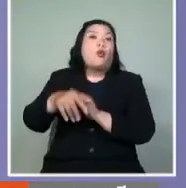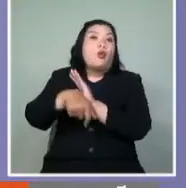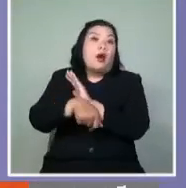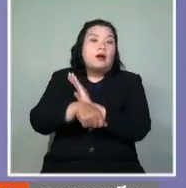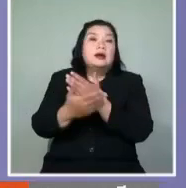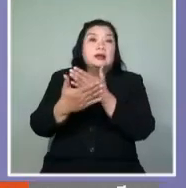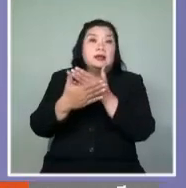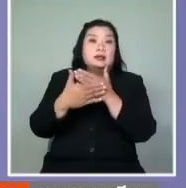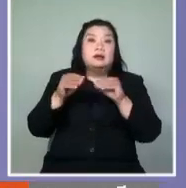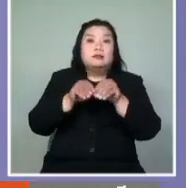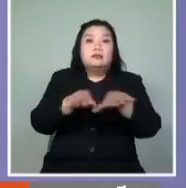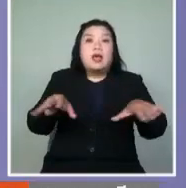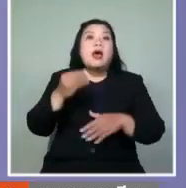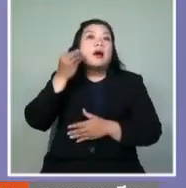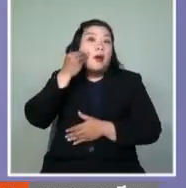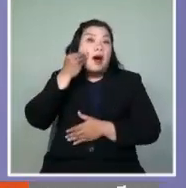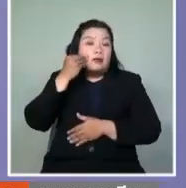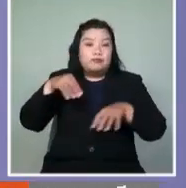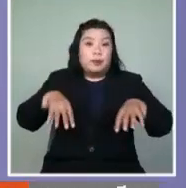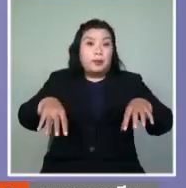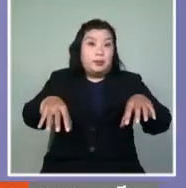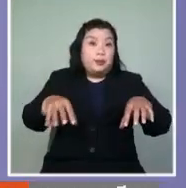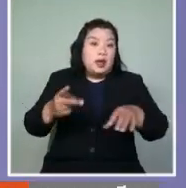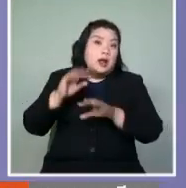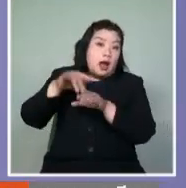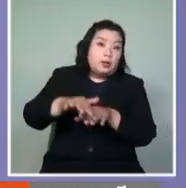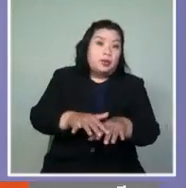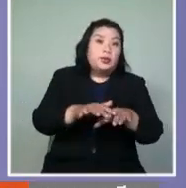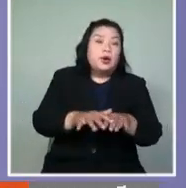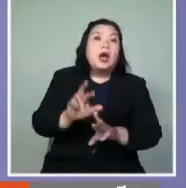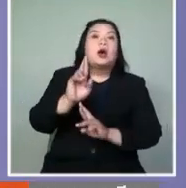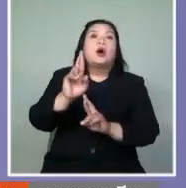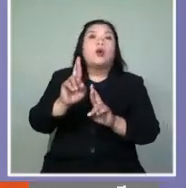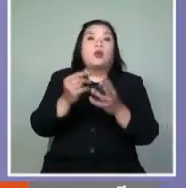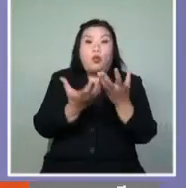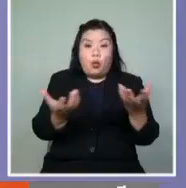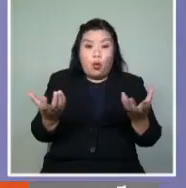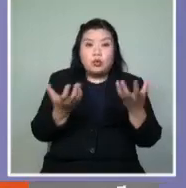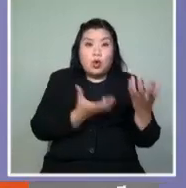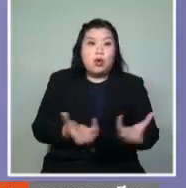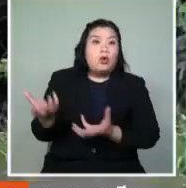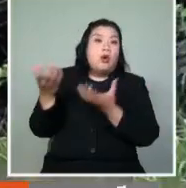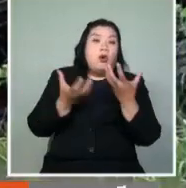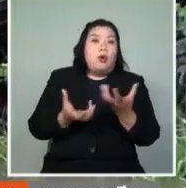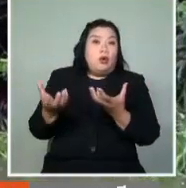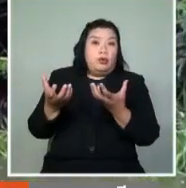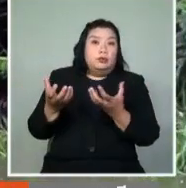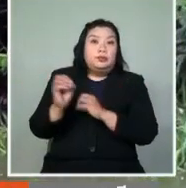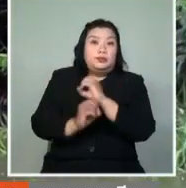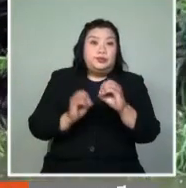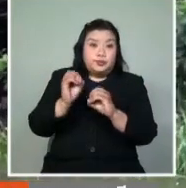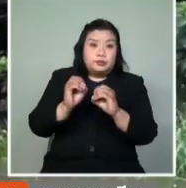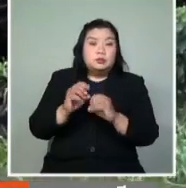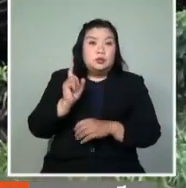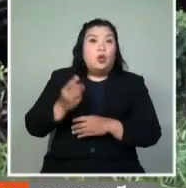าชนที่อยู่ติดกับลุ่มลำน้ำลำพระเพลิงนะครับให้คุณเนี่ยเก็บข้าวของไปสู่ที่สูงระบุว่าด่